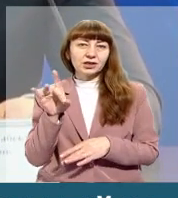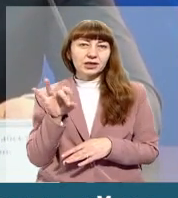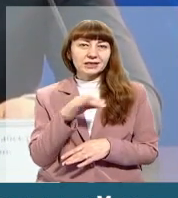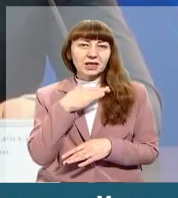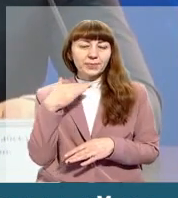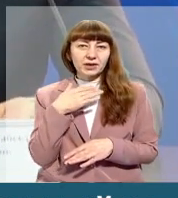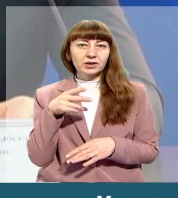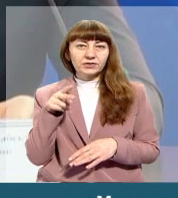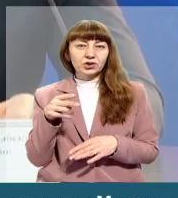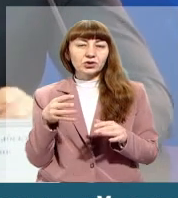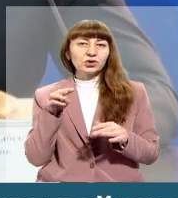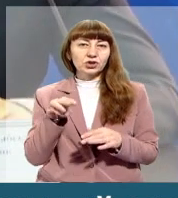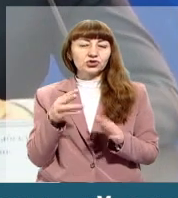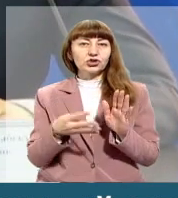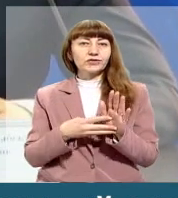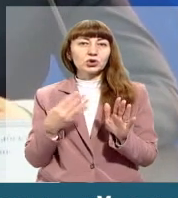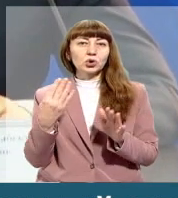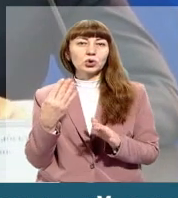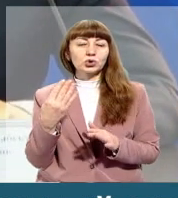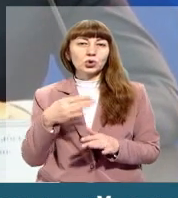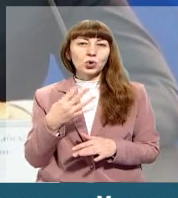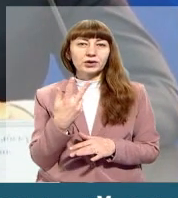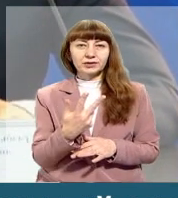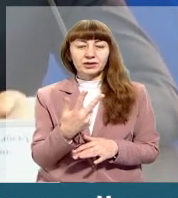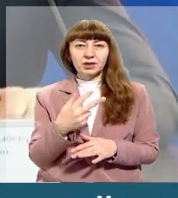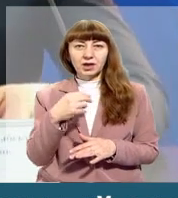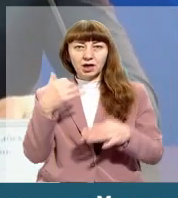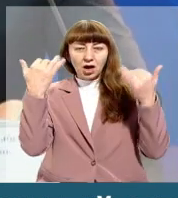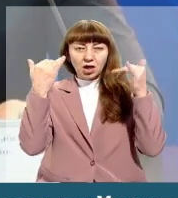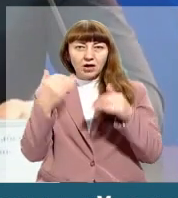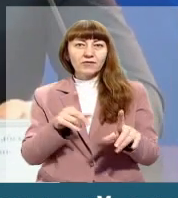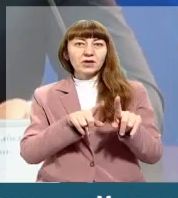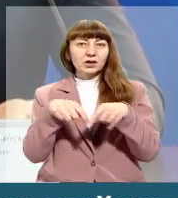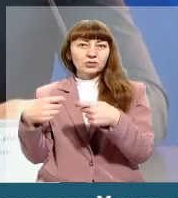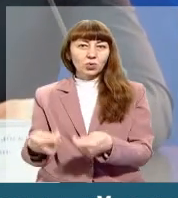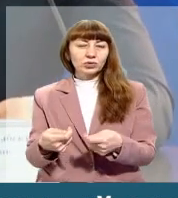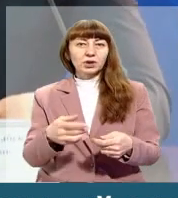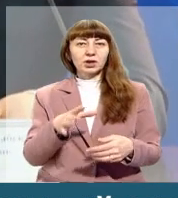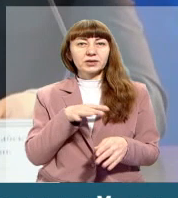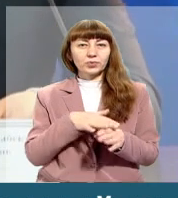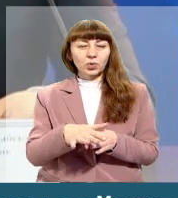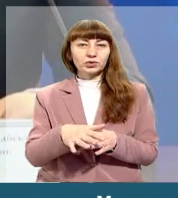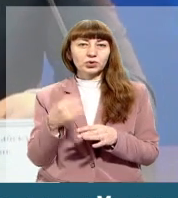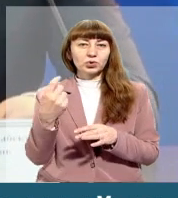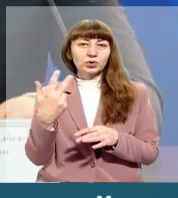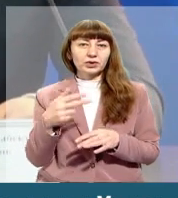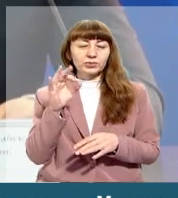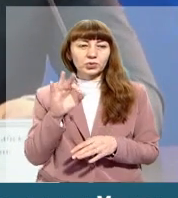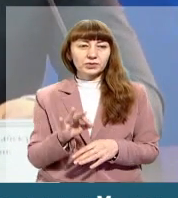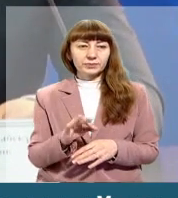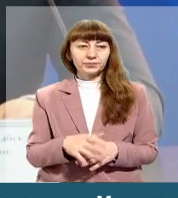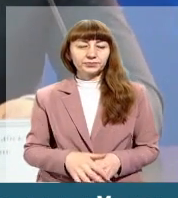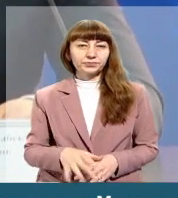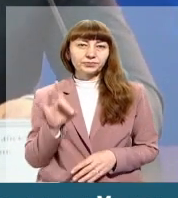время сдано 2943 головы. Исполнение составляет 130%. Доля участия в разведении крупного рогатого скота